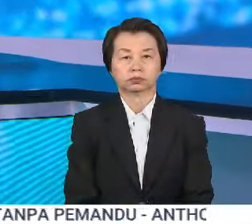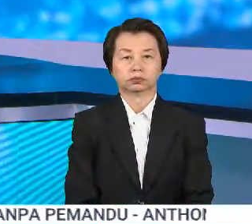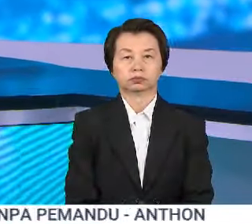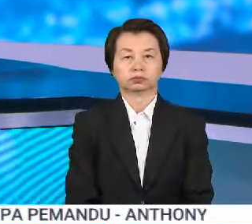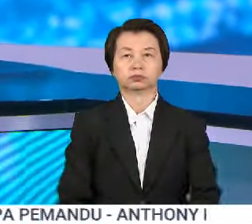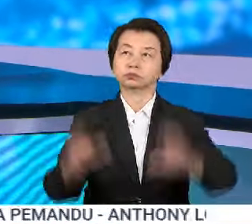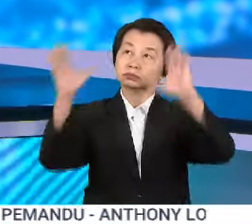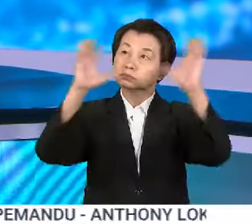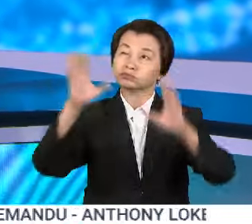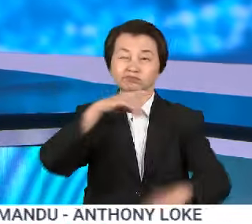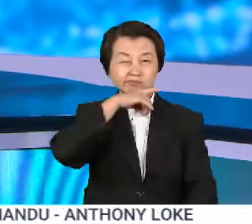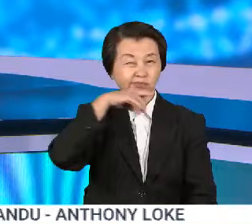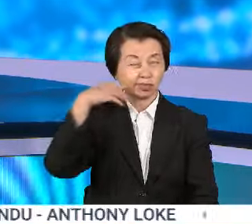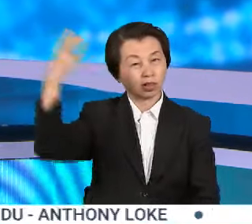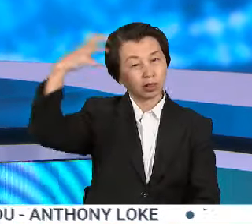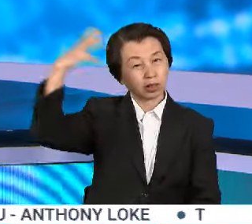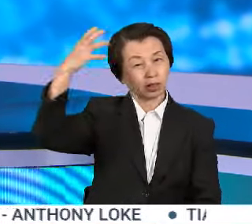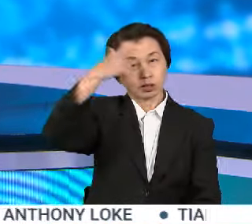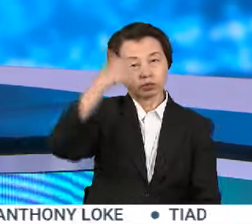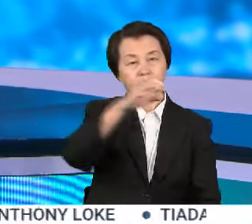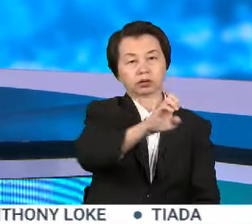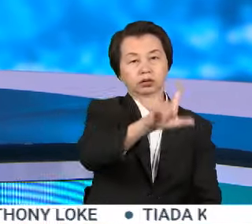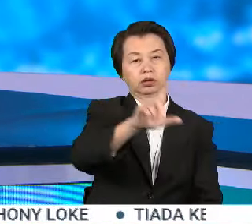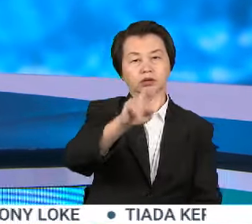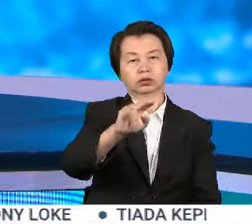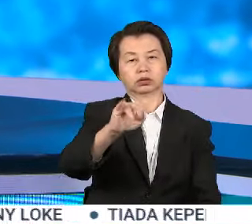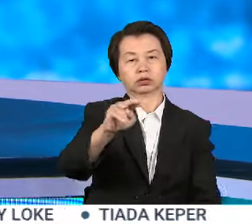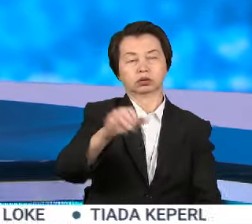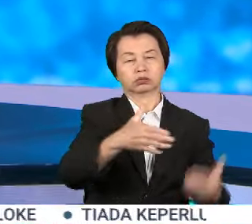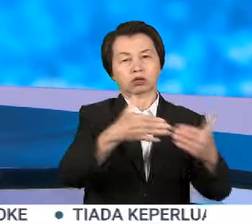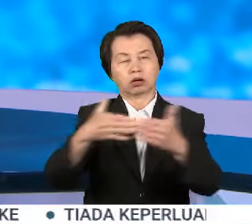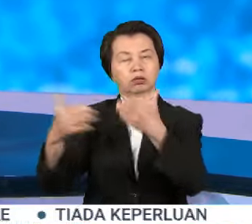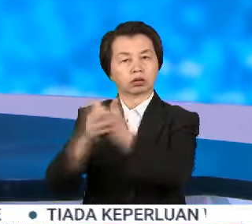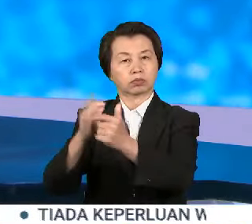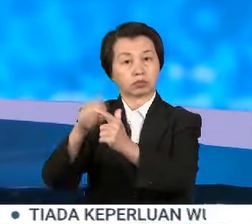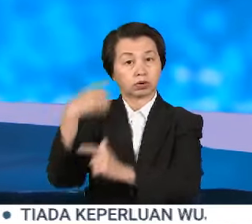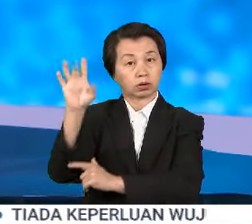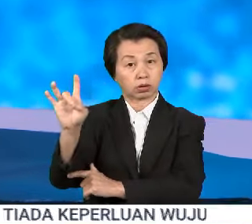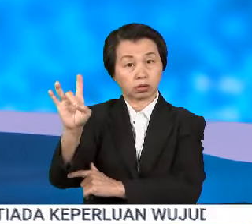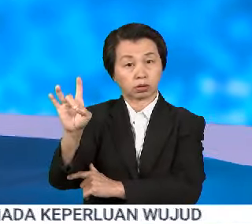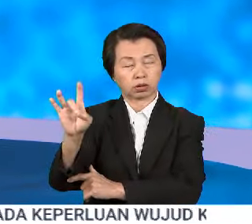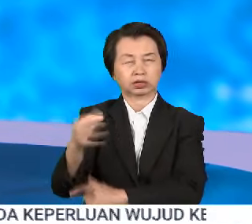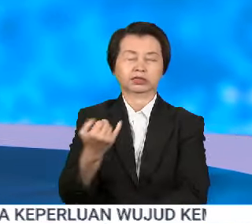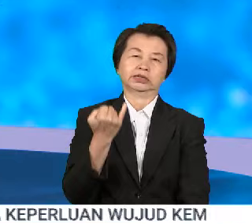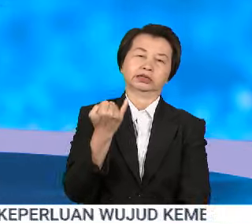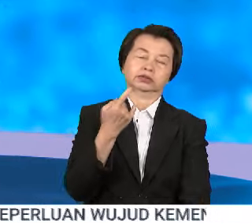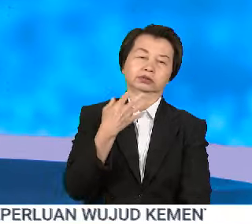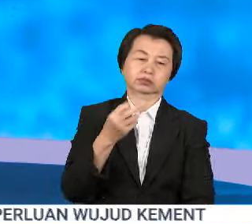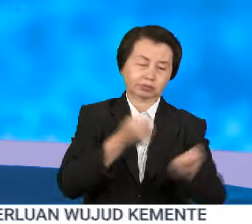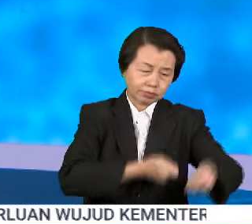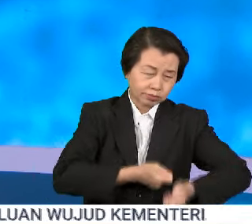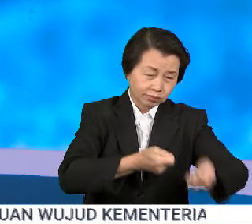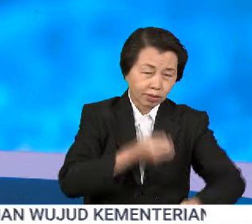Cuaca lebih kering dan panas susulan fenomena El Nino diramal berlarutan sehingga Ogos. Ia secara langsung memberi kesan kepada hasil tani